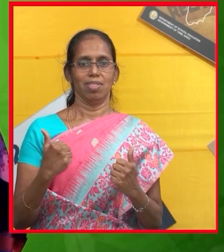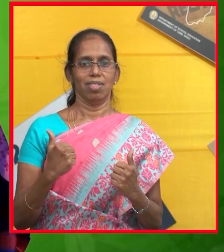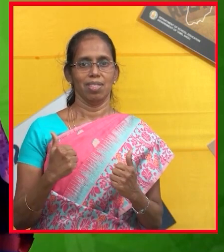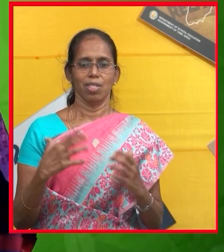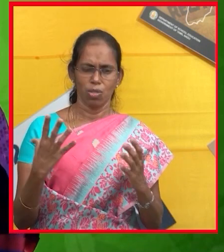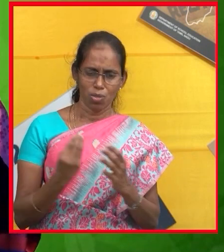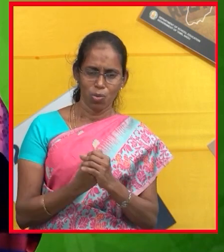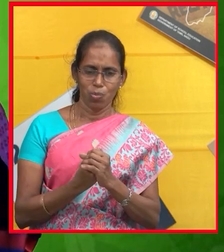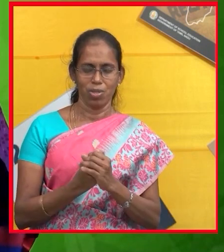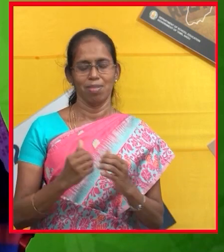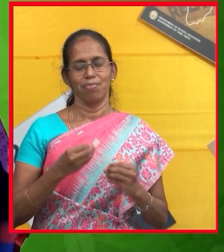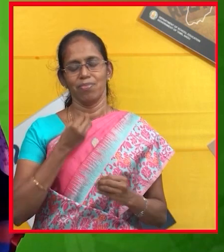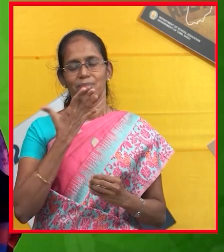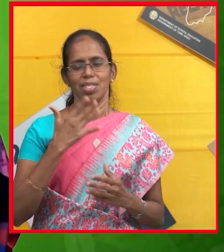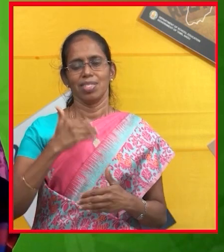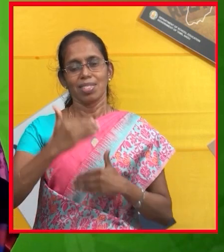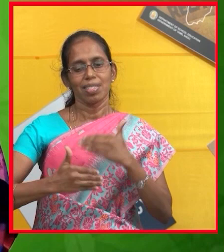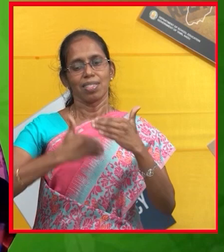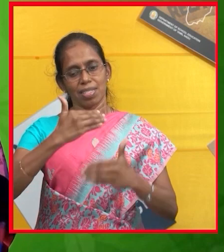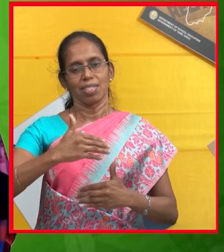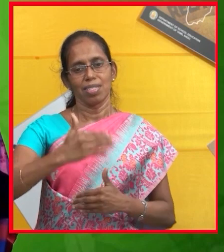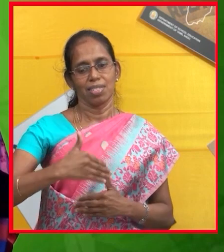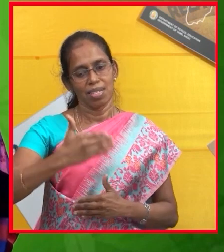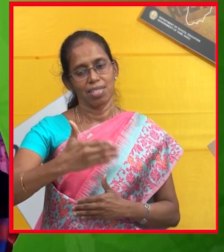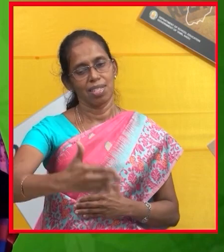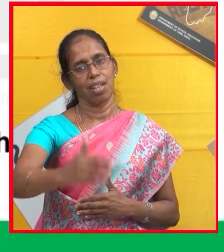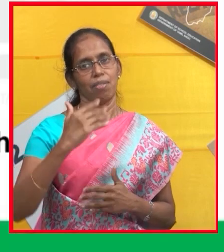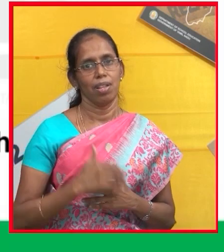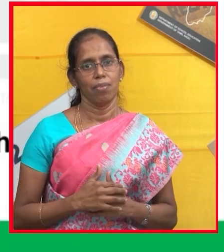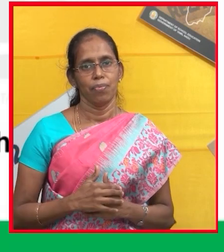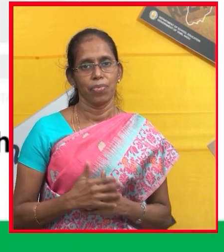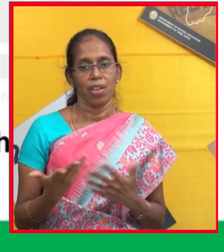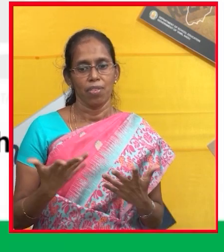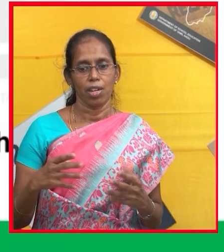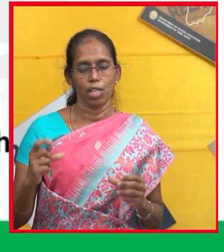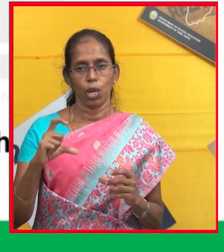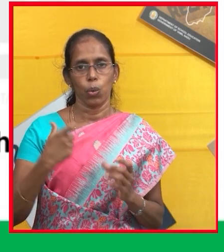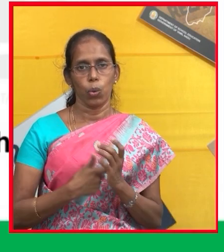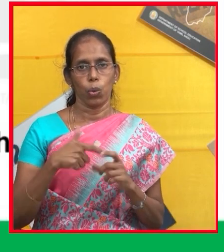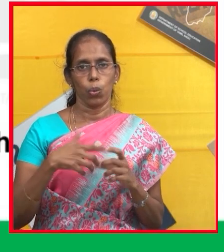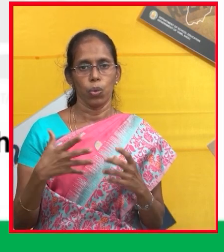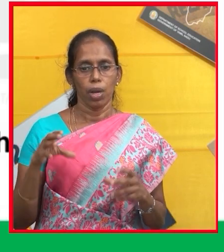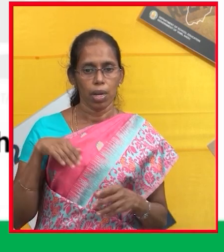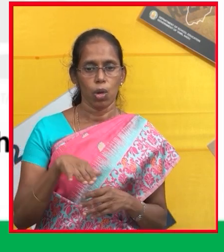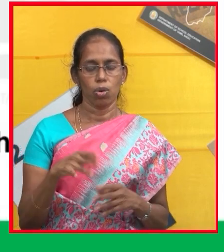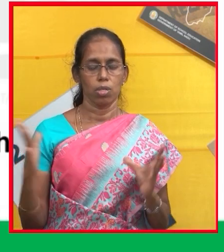பண்ணிவிட்டு அடுத்த லெவலுக்கு என்ன செய்ய முடிஞ்சது, போக முடிஞ்சது அப்படின்னு சொல்கிறாங்க. வேர் டிட் த க்ரூ என்கவுண்டர் எ